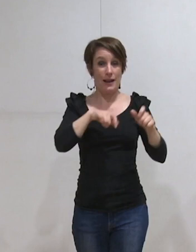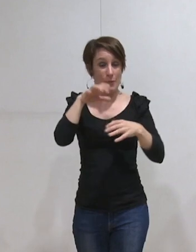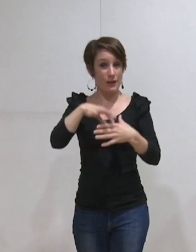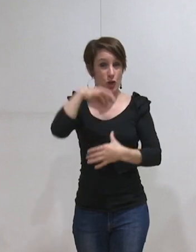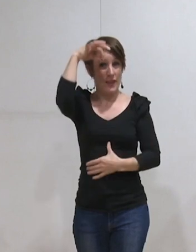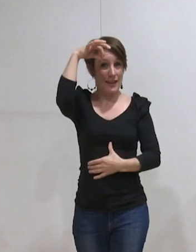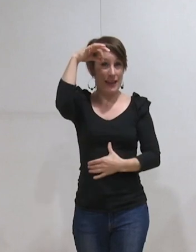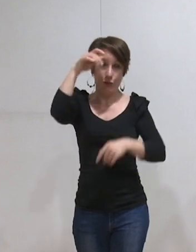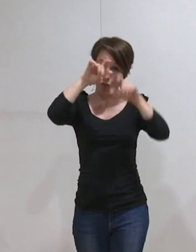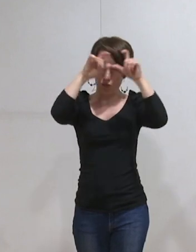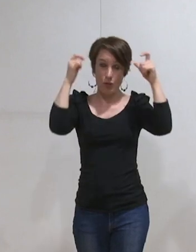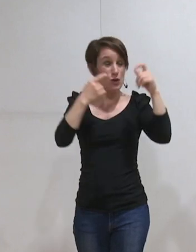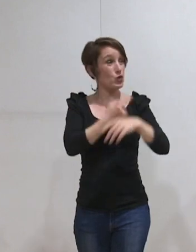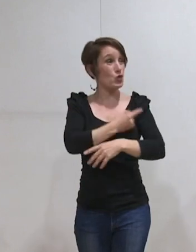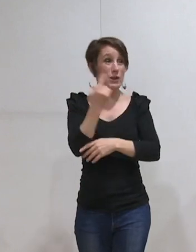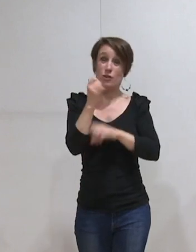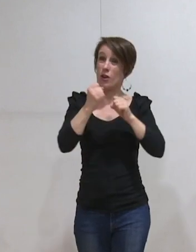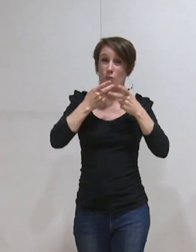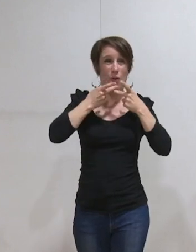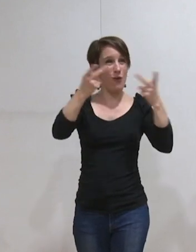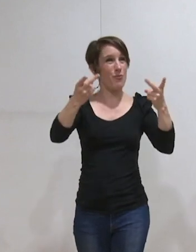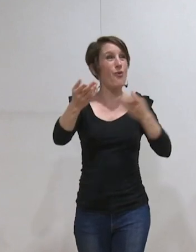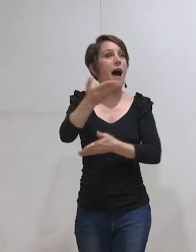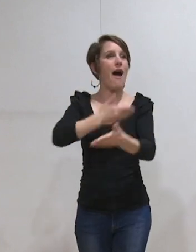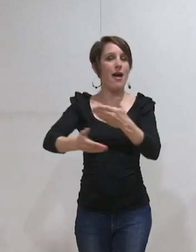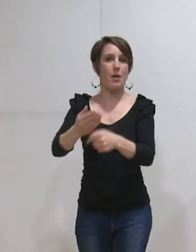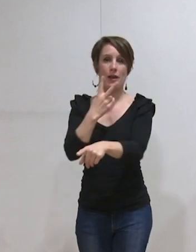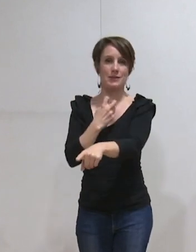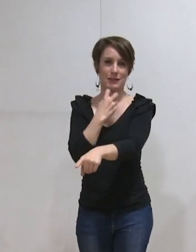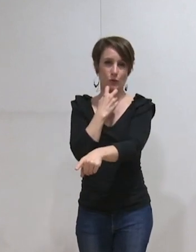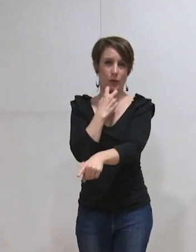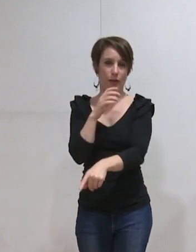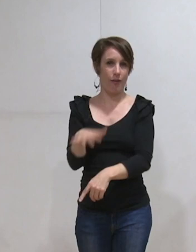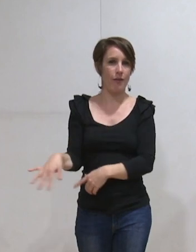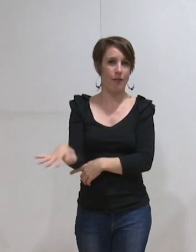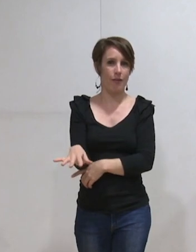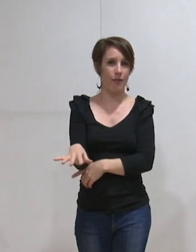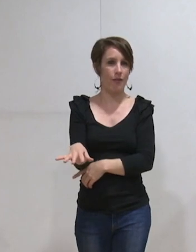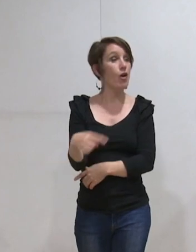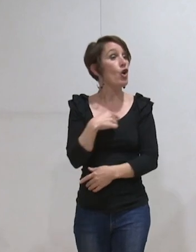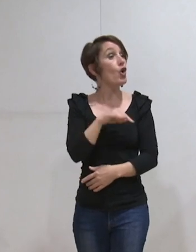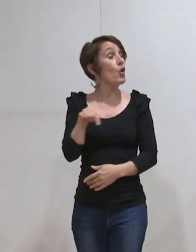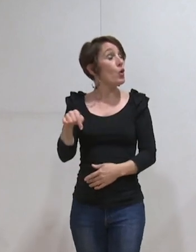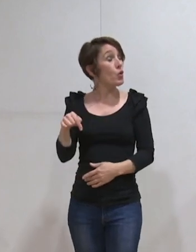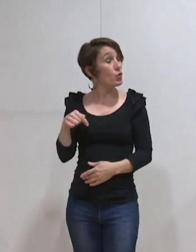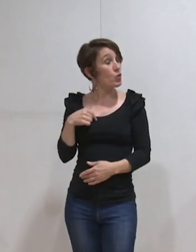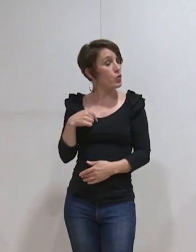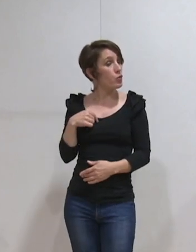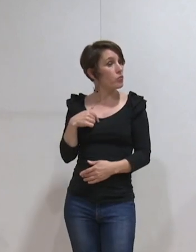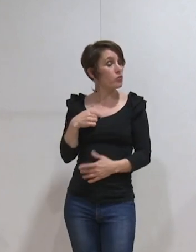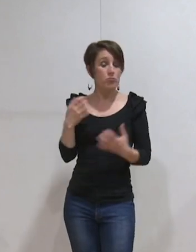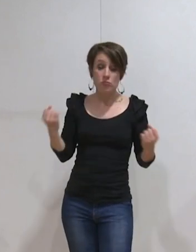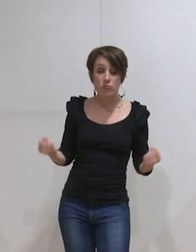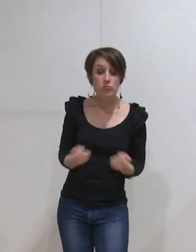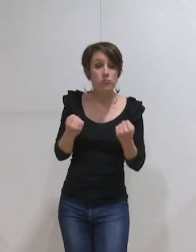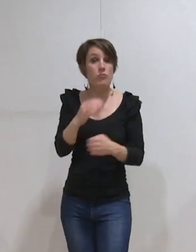élus à parler au nom des citoyens la démarche de coconstruction que nous promouvons qui est la